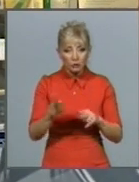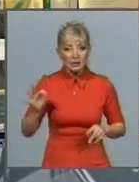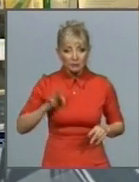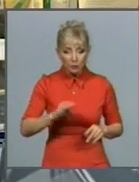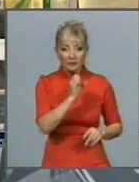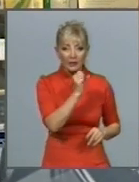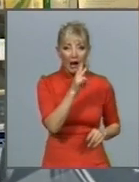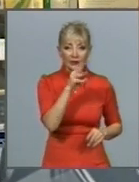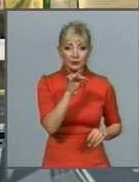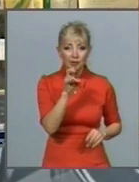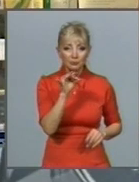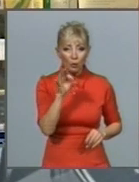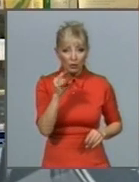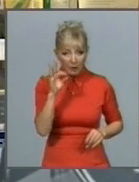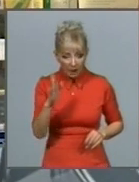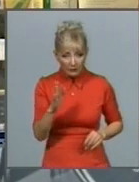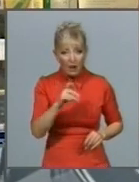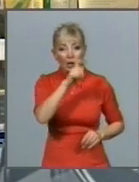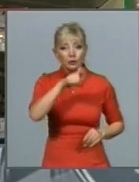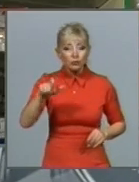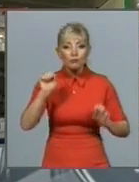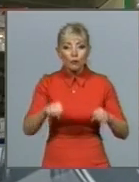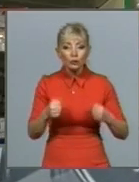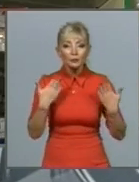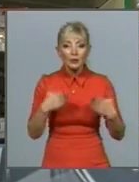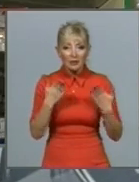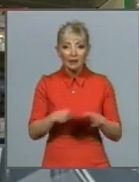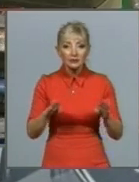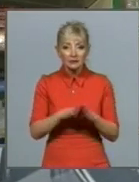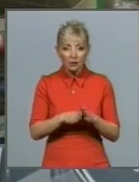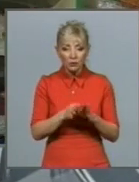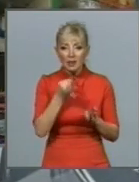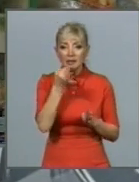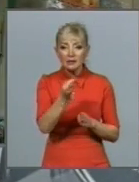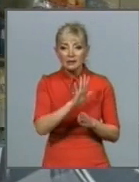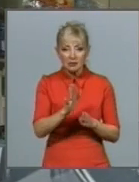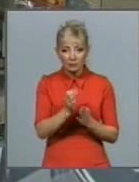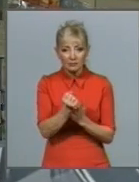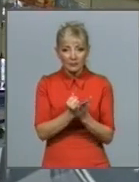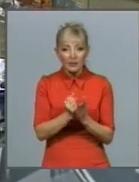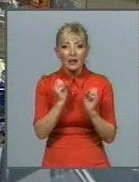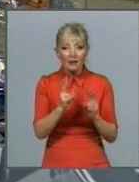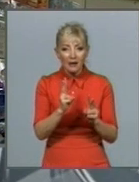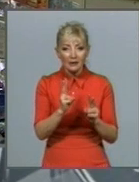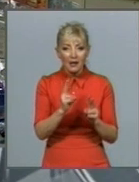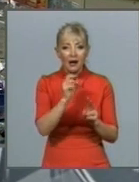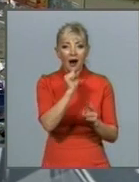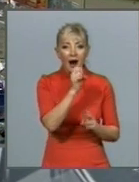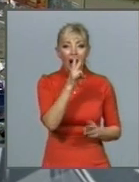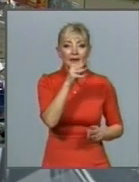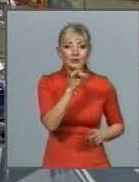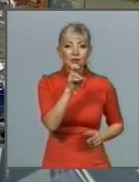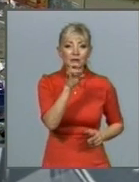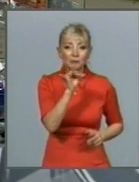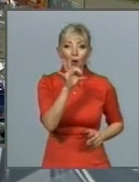антибіотиків людство може втратити такий неоцінений ресурс, як антибіотикотерапію. Тому це